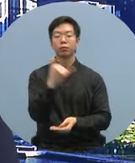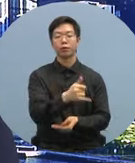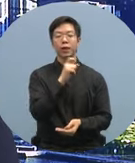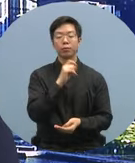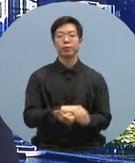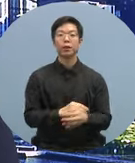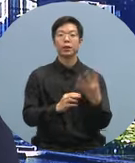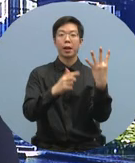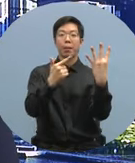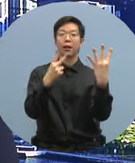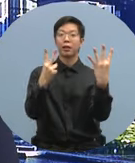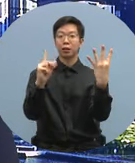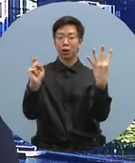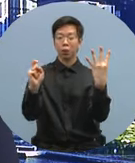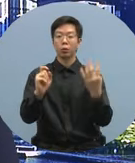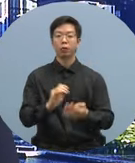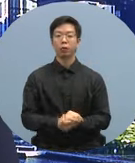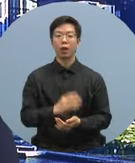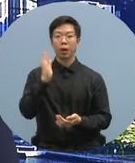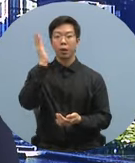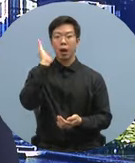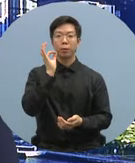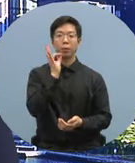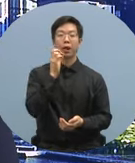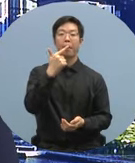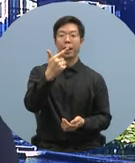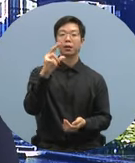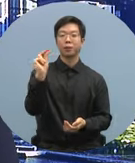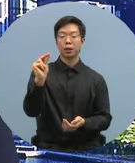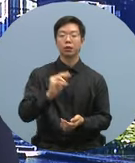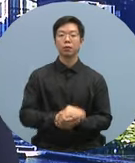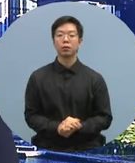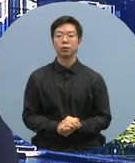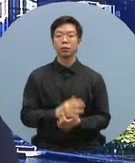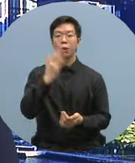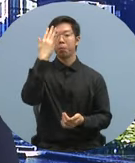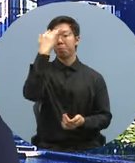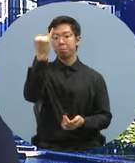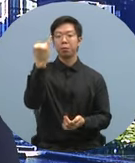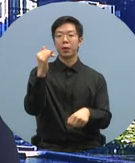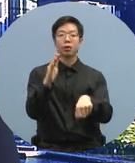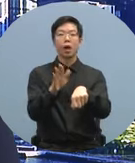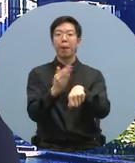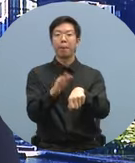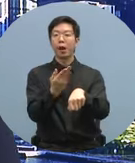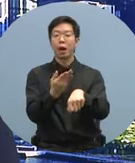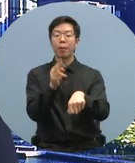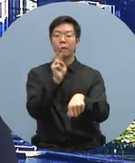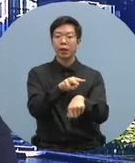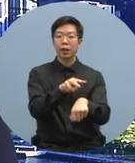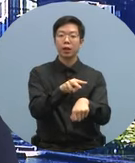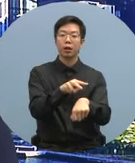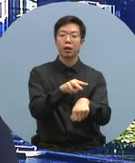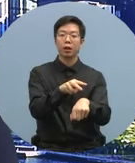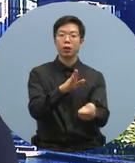咁佢就係男士，87歲啦。佢就不幸就係一發現嗰時候咧，